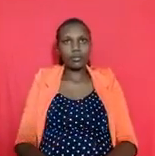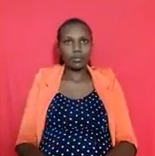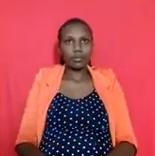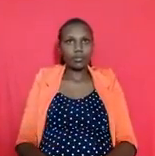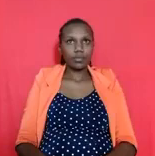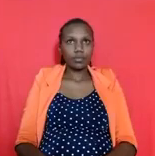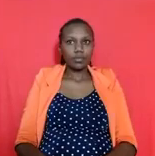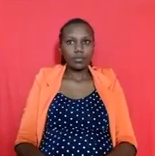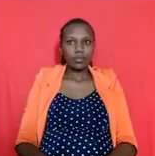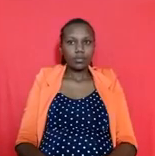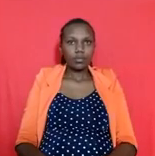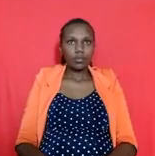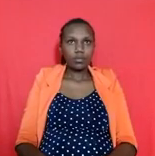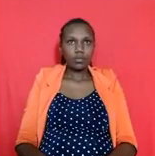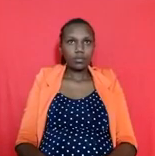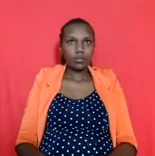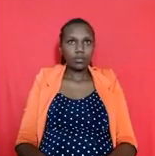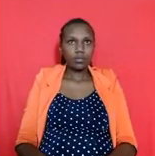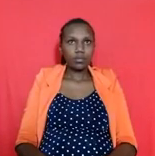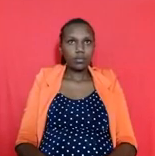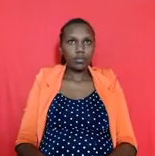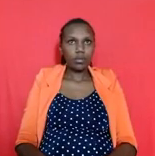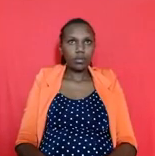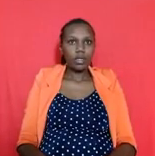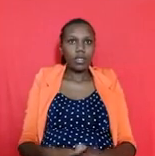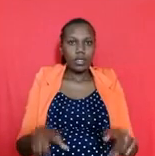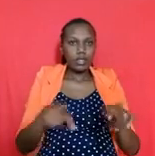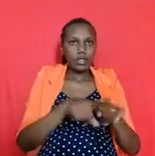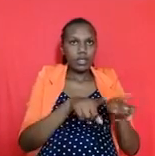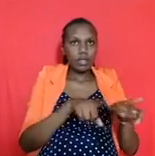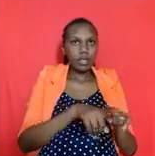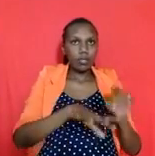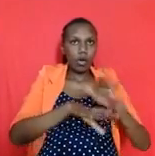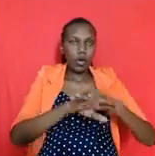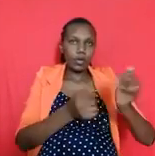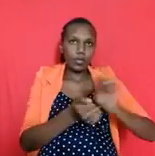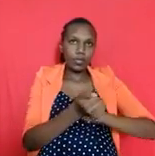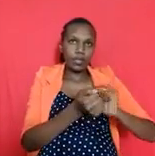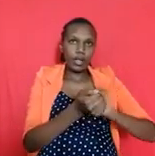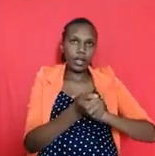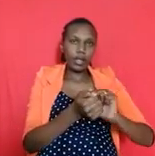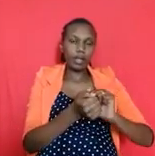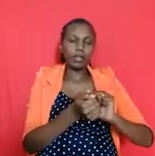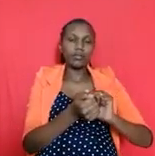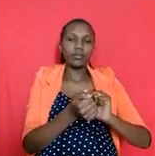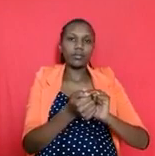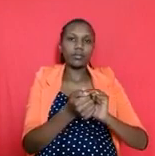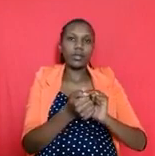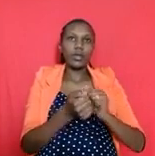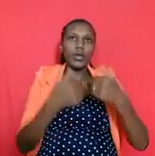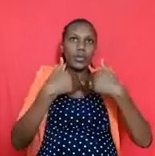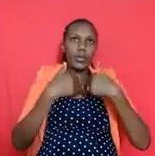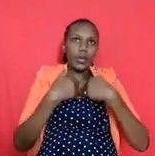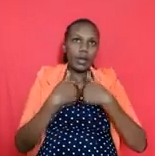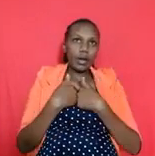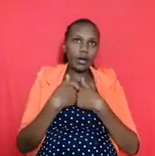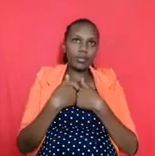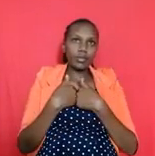mũrĩ anyiti ũgeni. Mũthenya wa Ijumaa, Friday, nitukorago